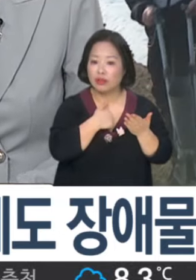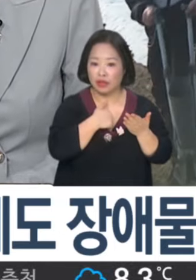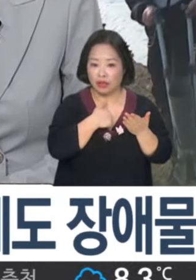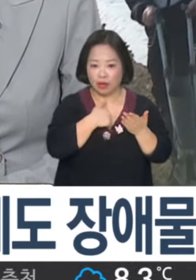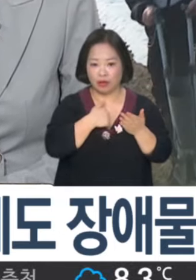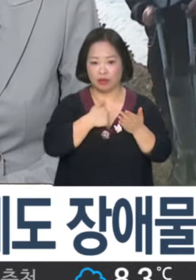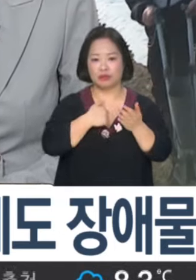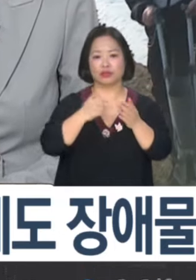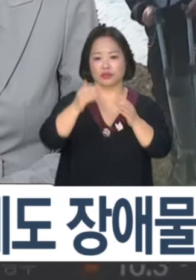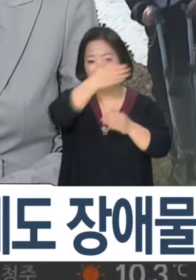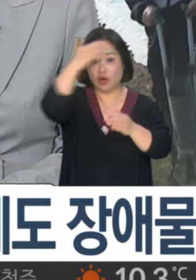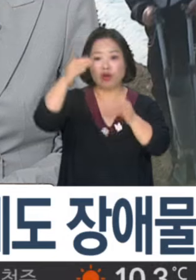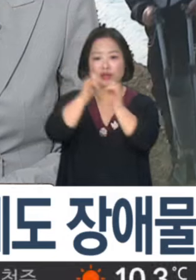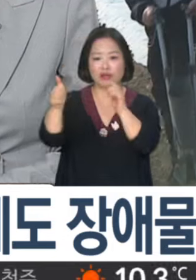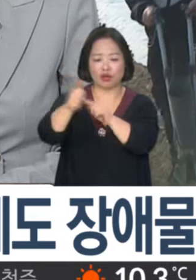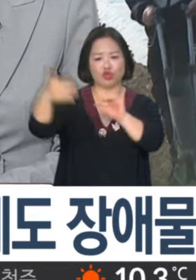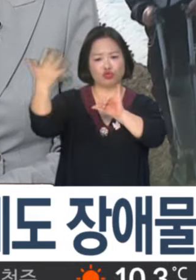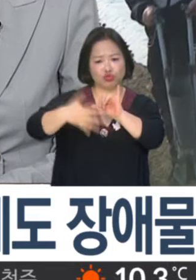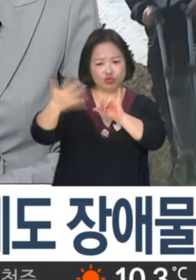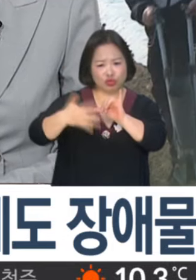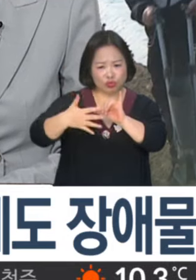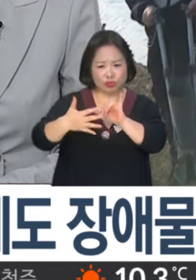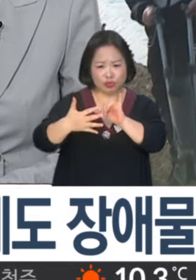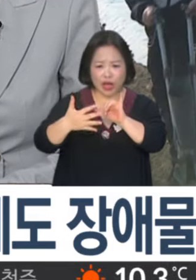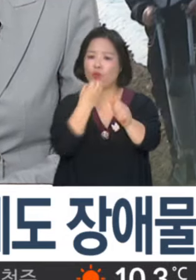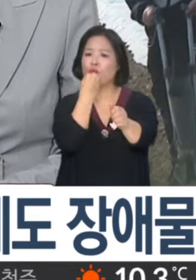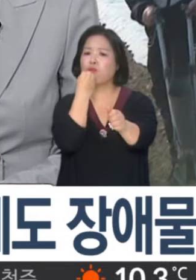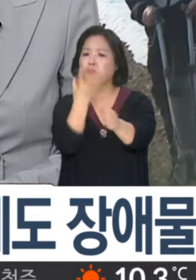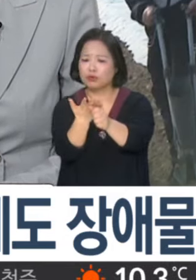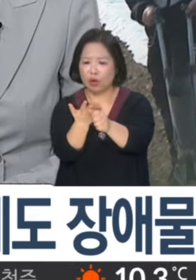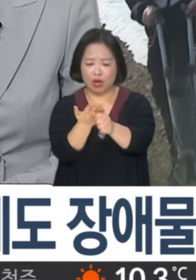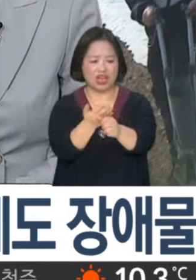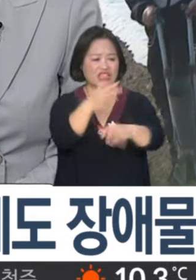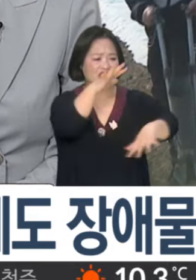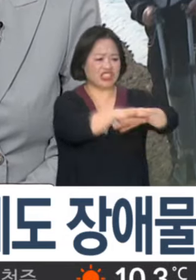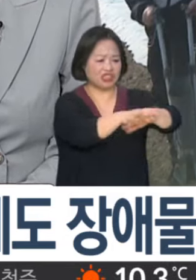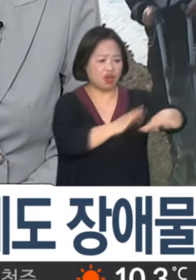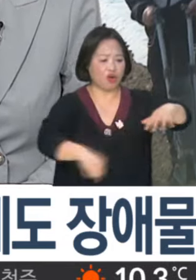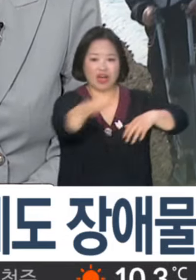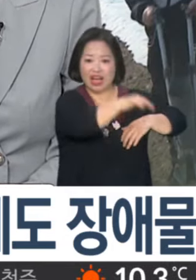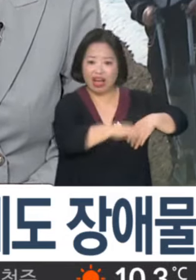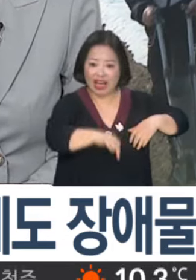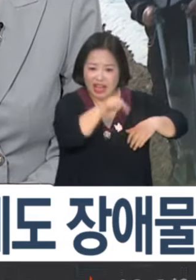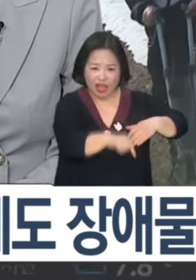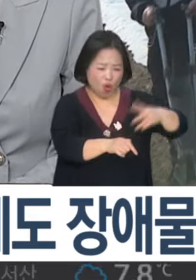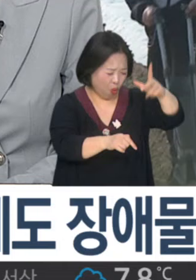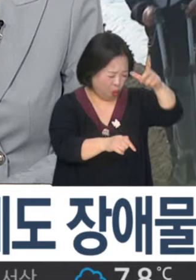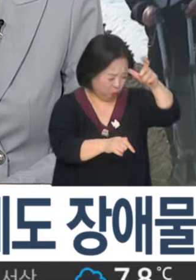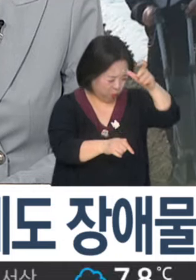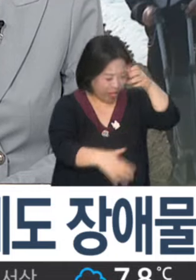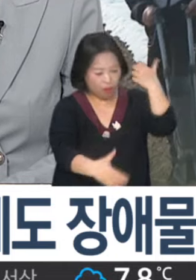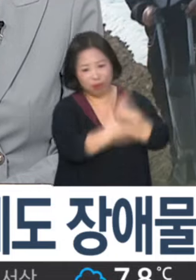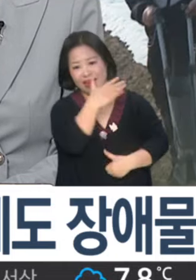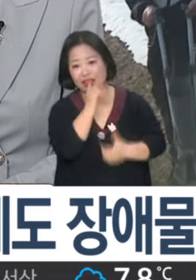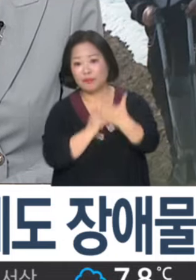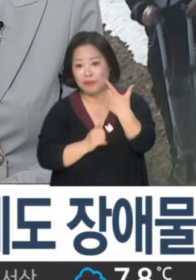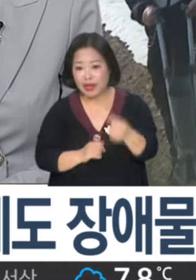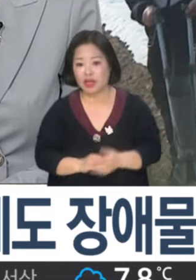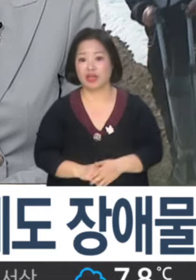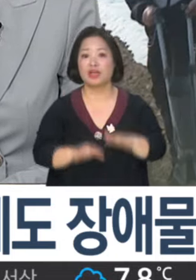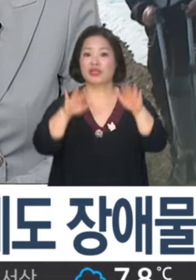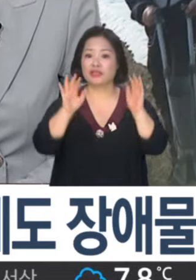있습니다네 정부 조사에 의하면 지난해 1년 차 초보 농부의 연소득은 2,400만 원 수준이었는데요 농촌